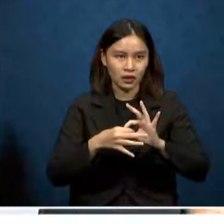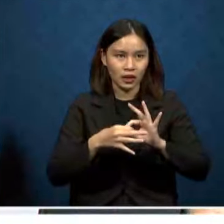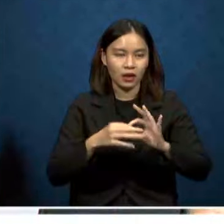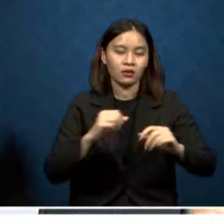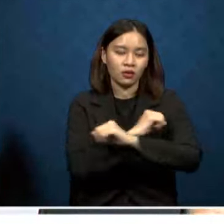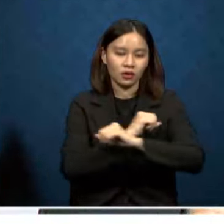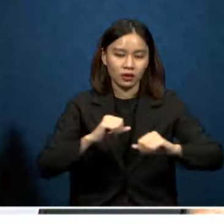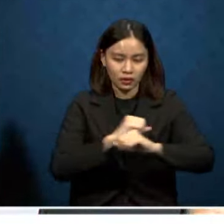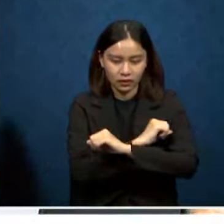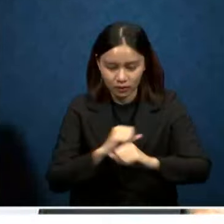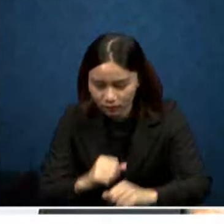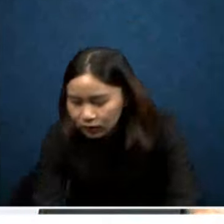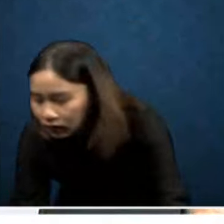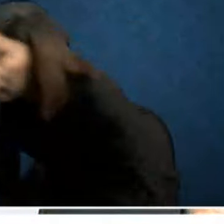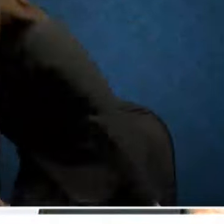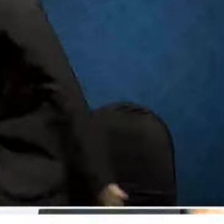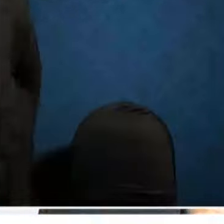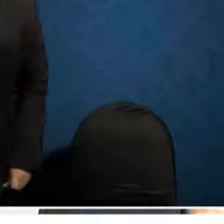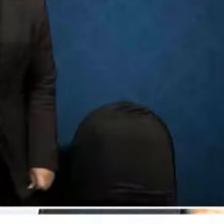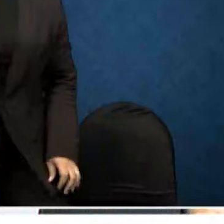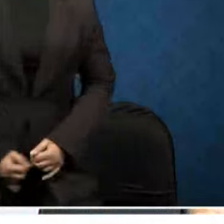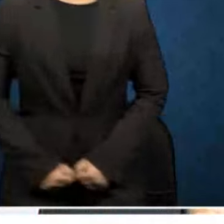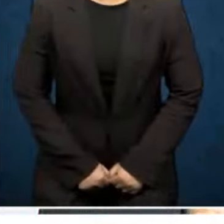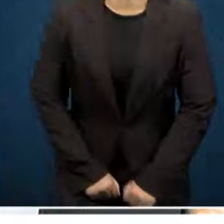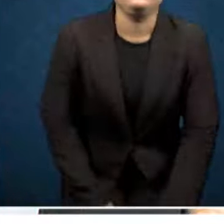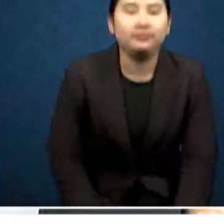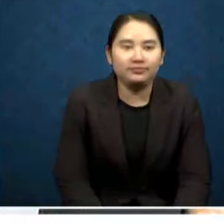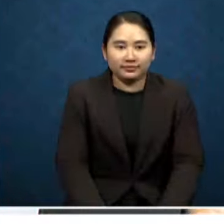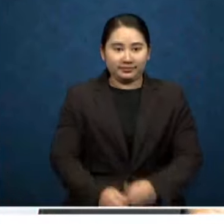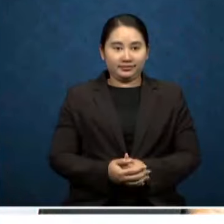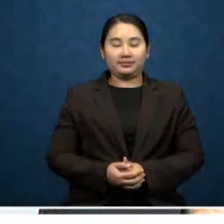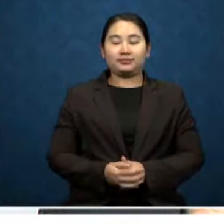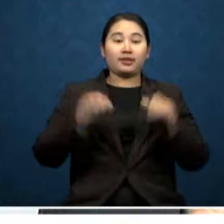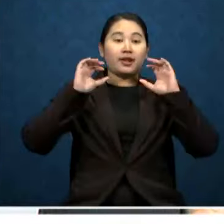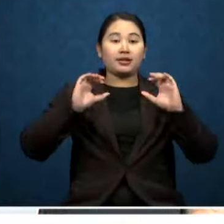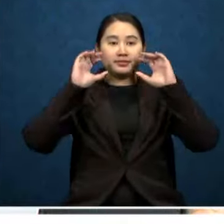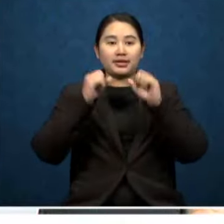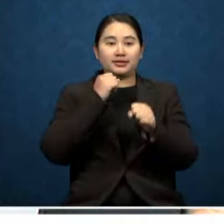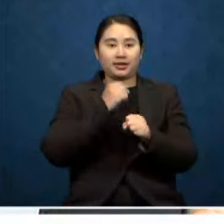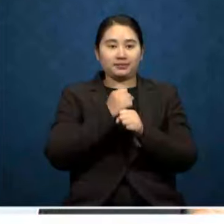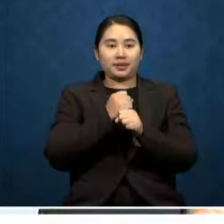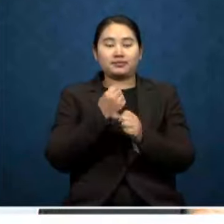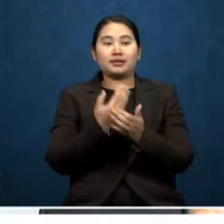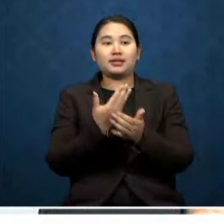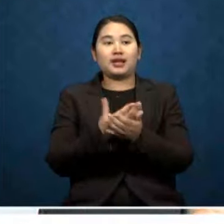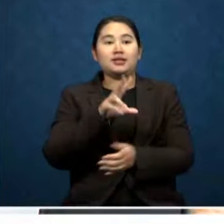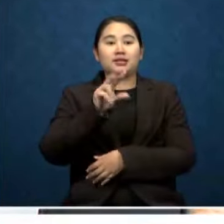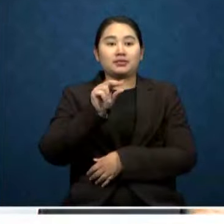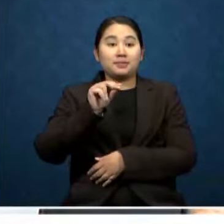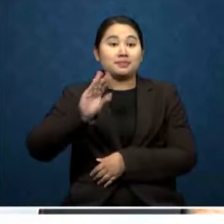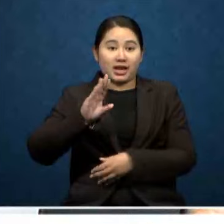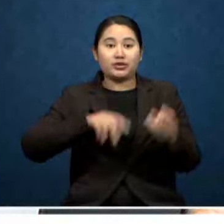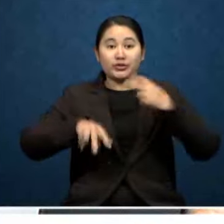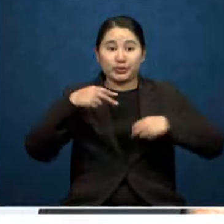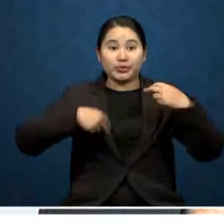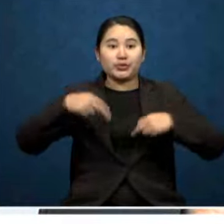กำลังกายเป็นมิติที่ป้องกันด้วยรัฐบาลมี 30บาทรักษาทุกโคทุกโรค